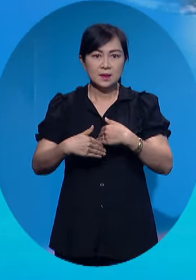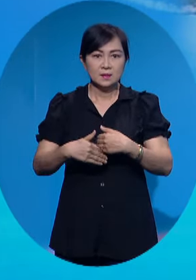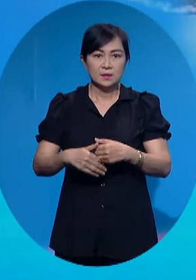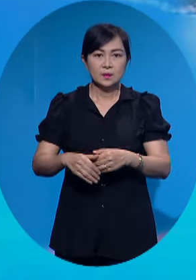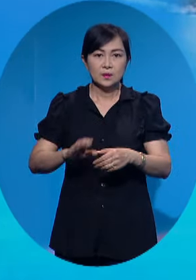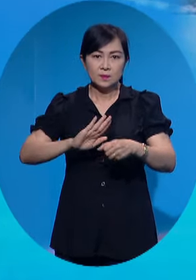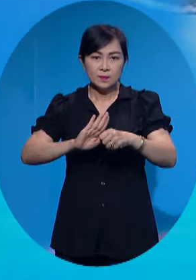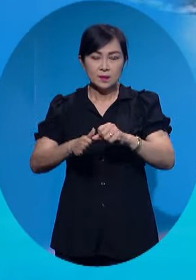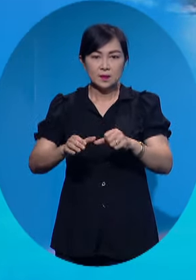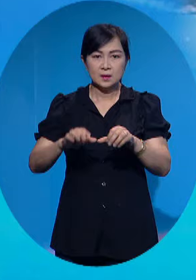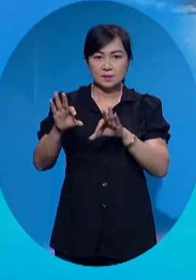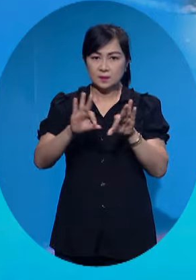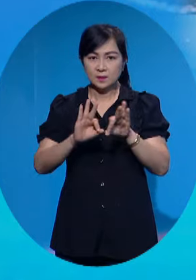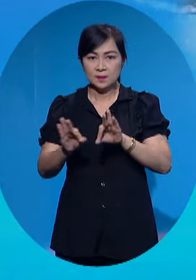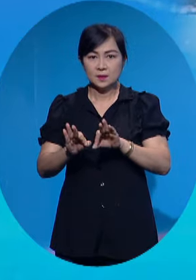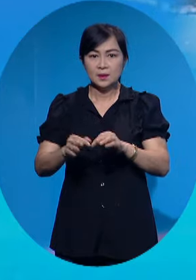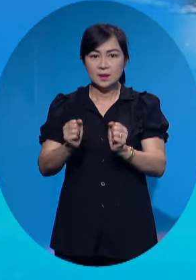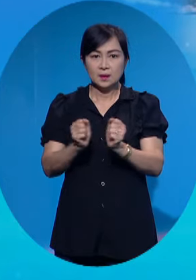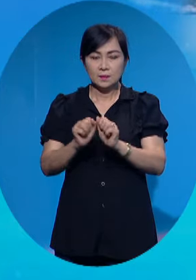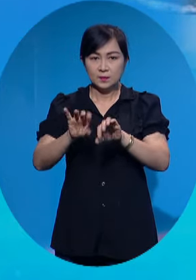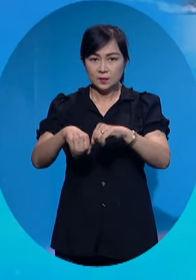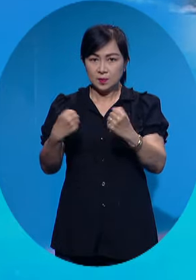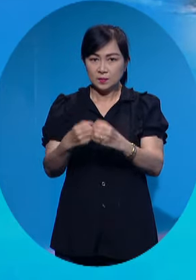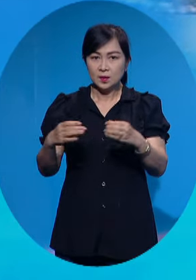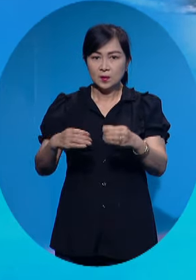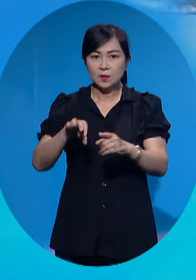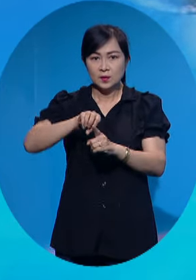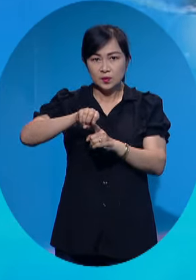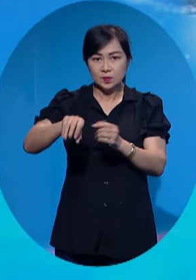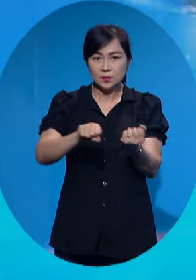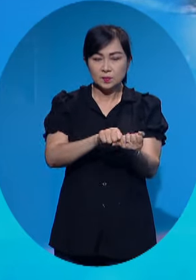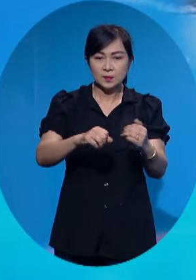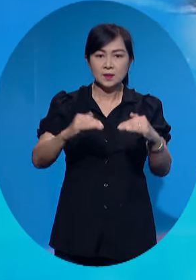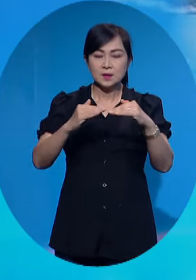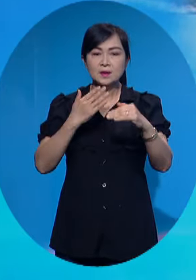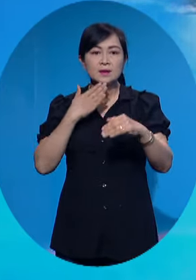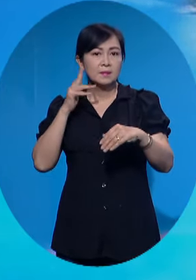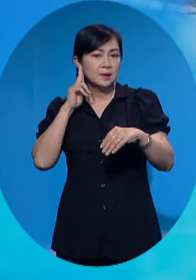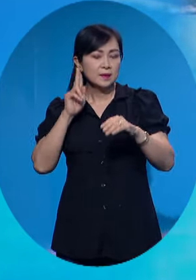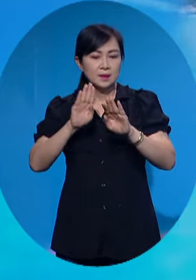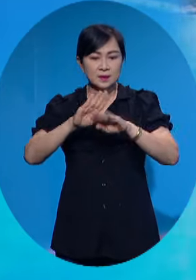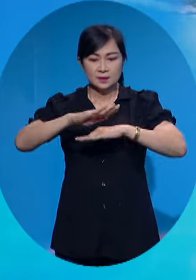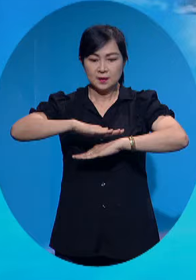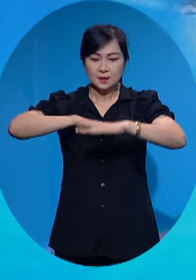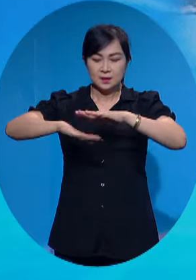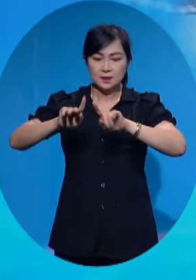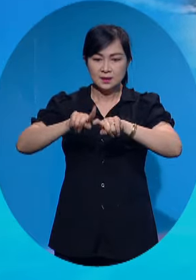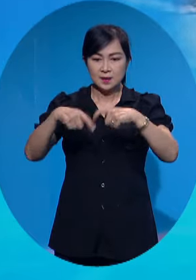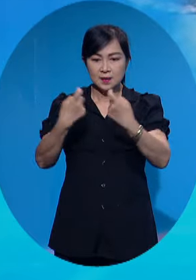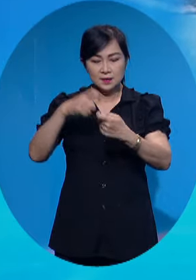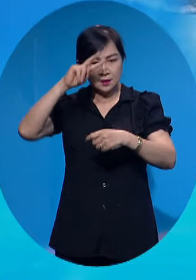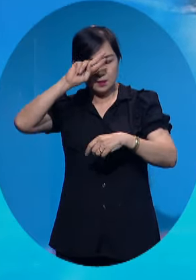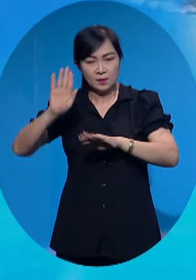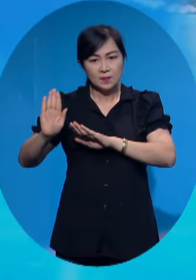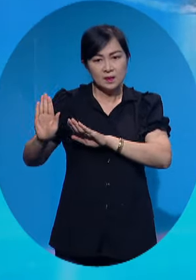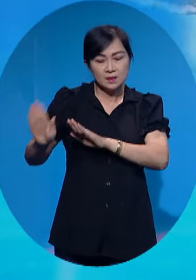làng sống covid-19 ở thành phố Hồ Chí Minh đã phối hợp tổ chức hội nghị Truyền Thông về thúc đẩy bình đẳng giới xây dựng gia đình hạnh phúc và phòng ngừa ứng phó